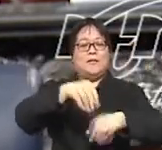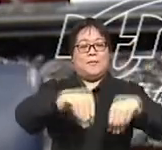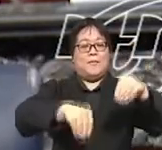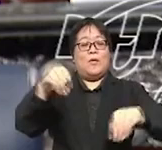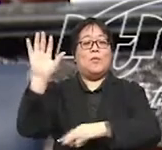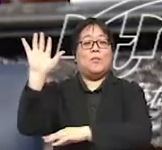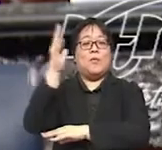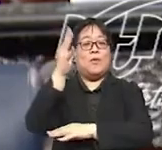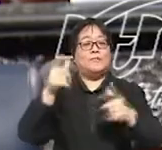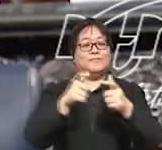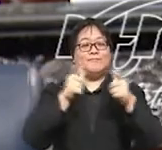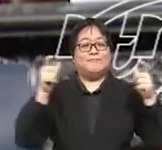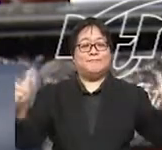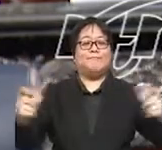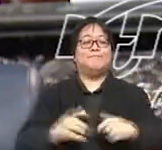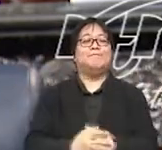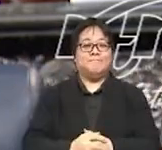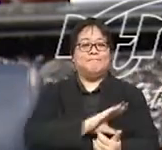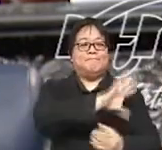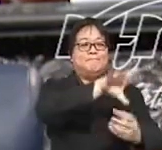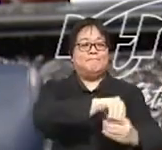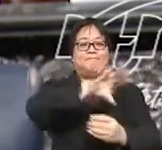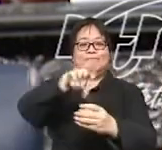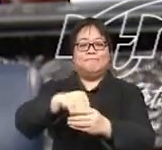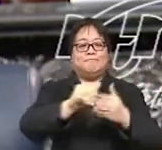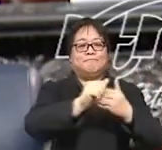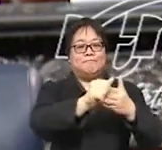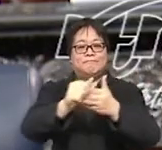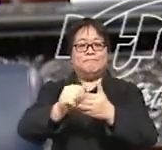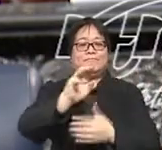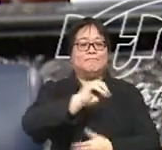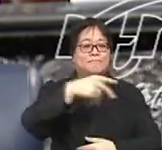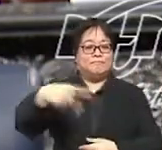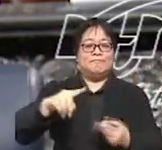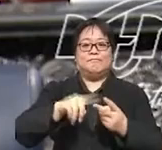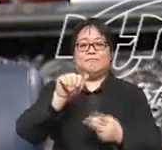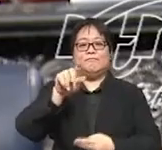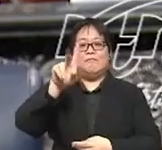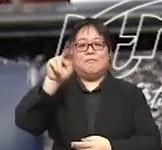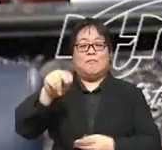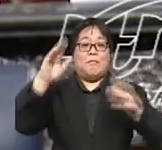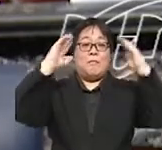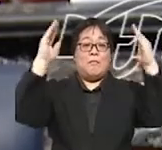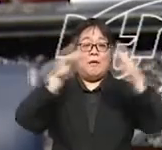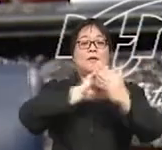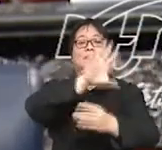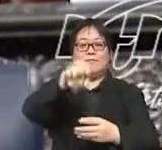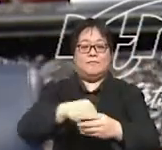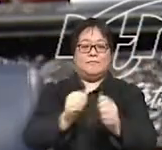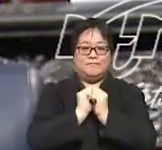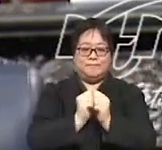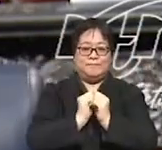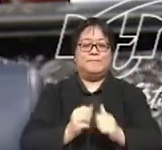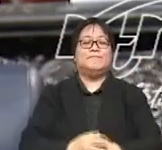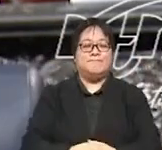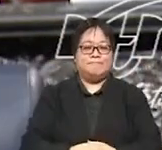pokok secara besar-besaran akan melibatkan semua pimpinan MP add-on di Pahang dan sebagainya dalam waktu terdekat ini